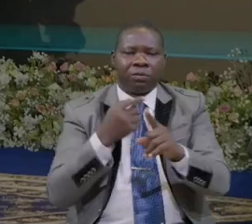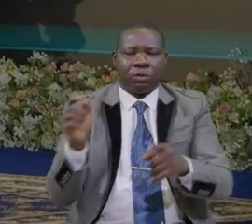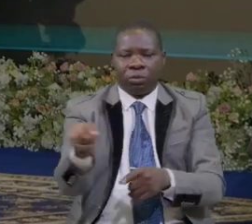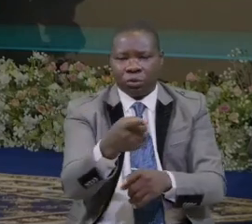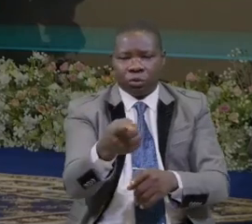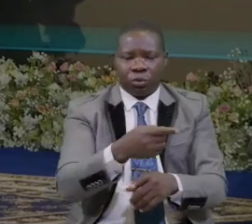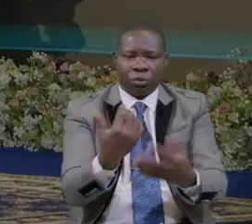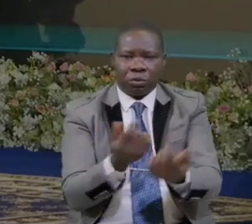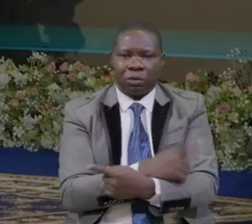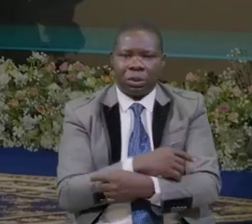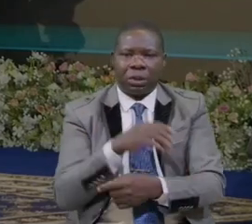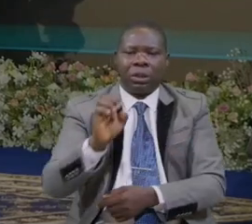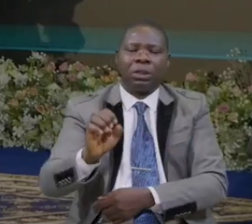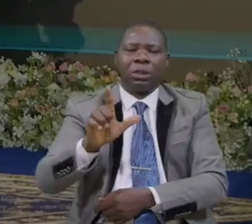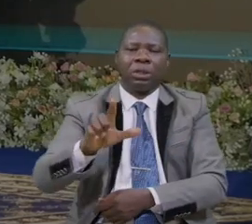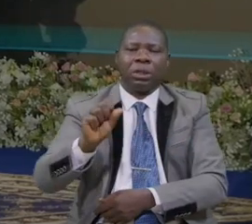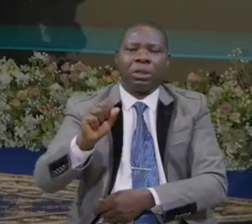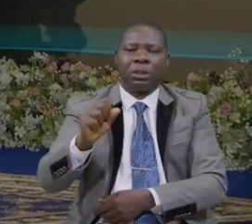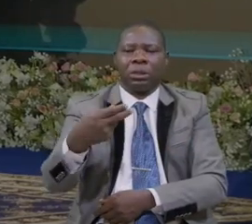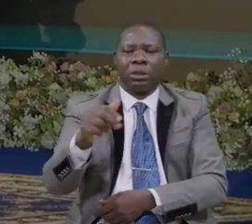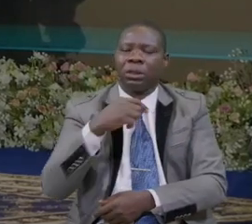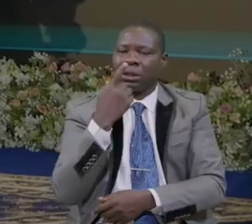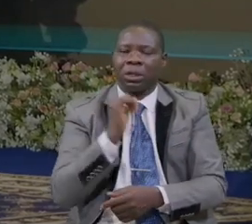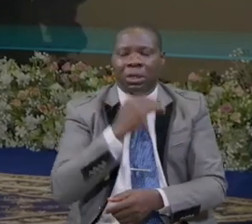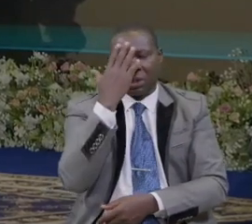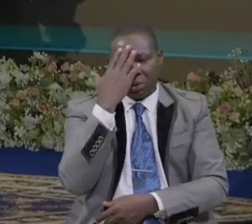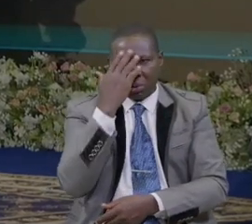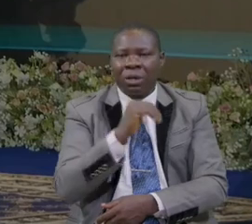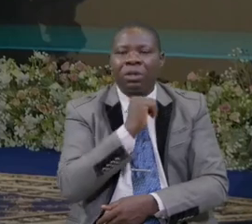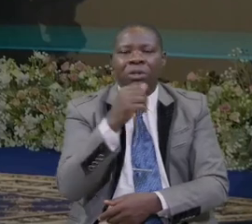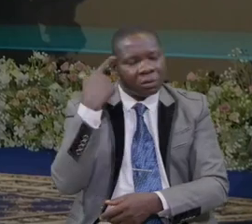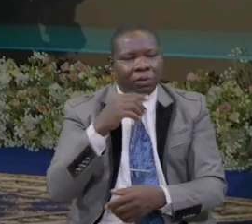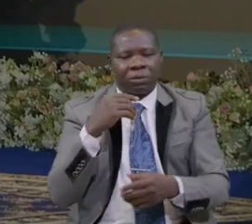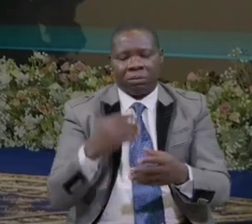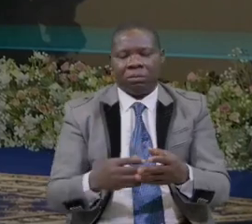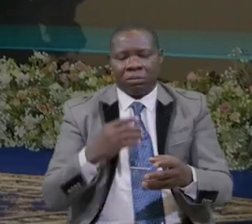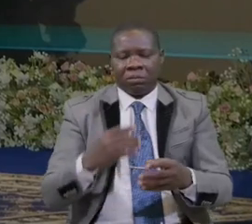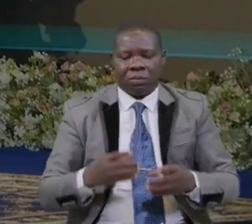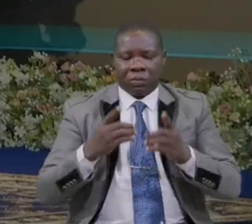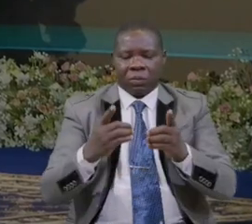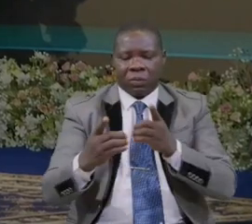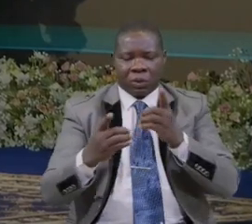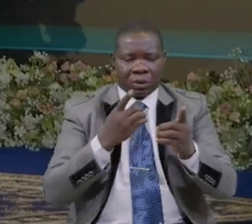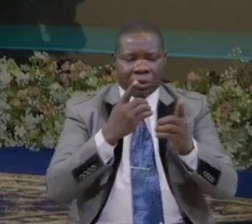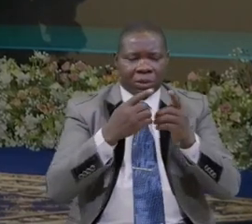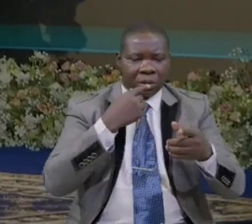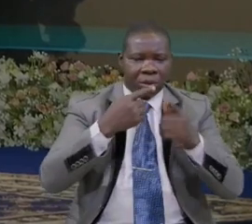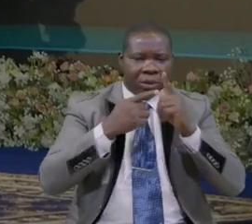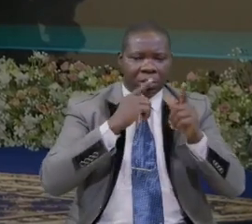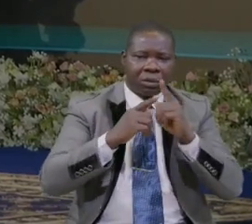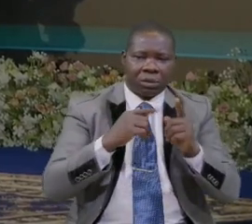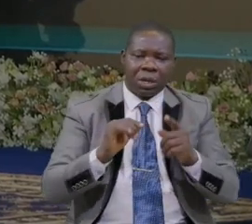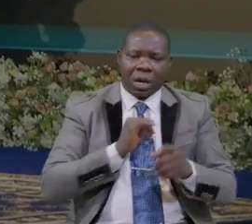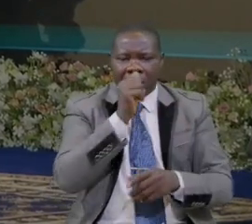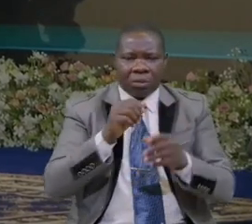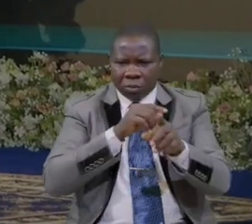tête. Élie, Élisée a dit, je sais. Mais ce n'est pas pour la discussion. Moi, je cherche quelque chose. Vous ne cherchez rien.